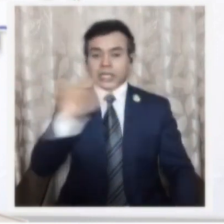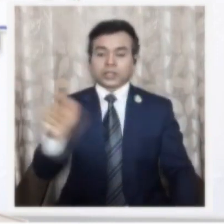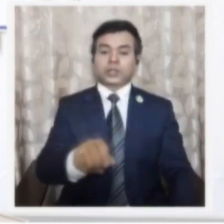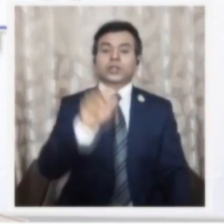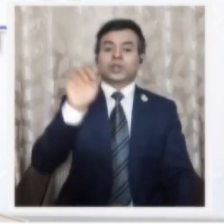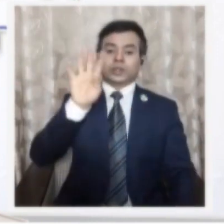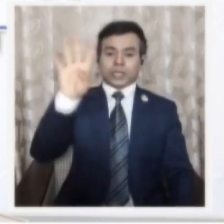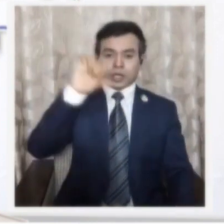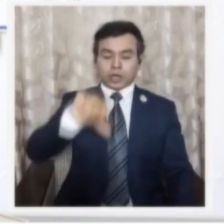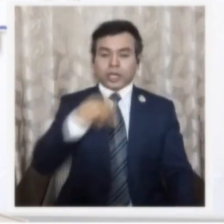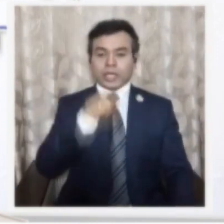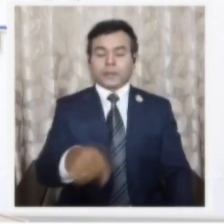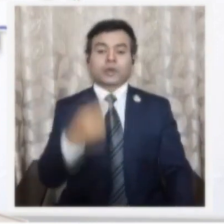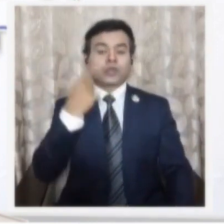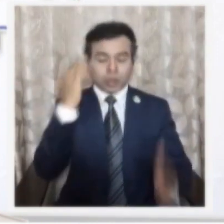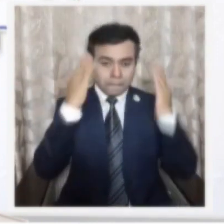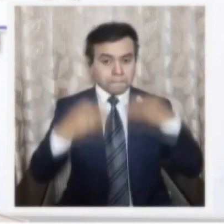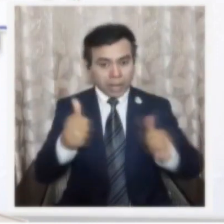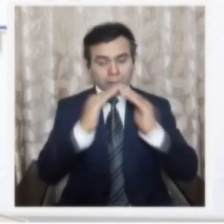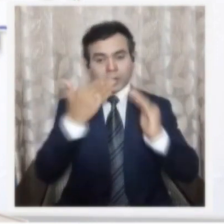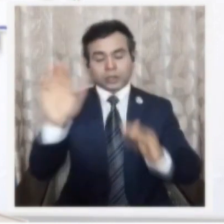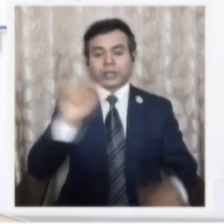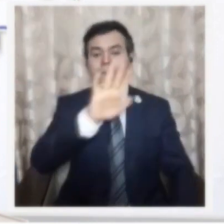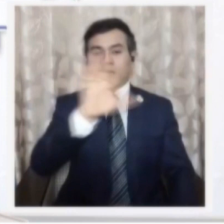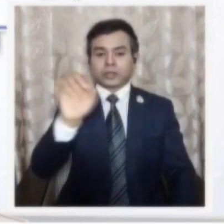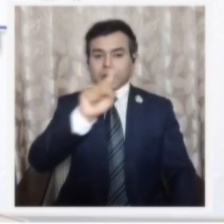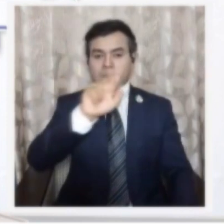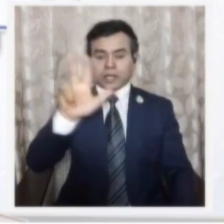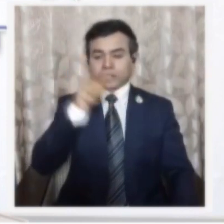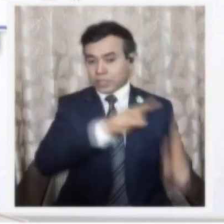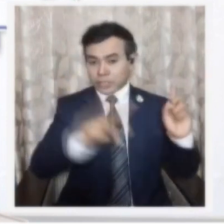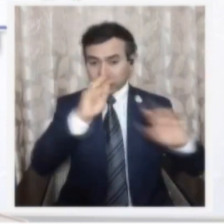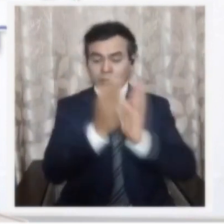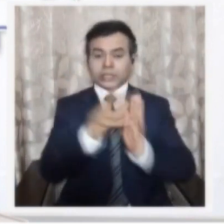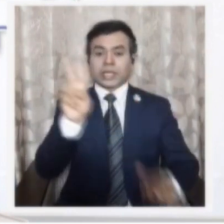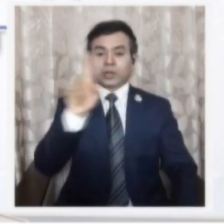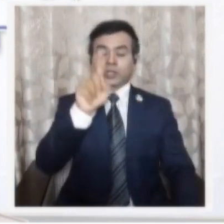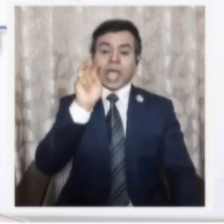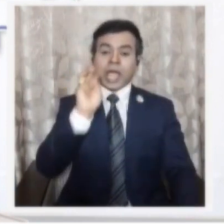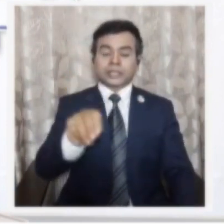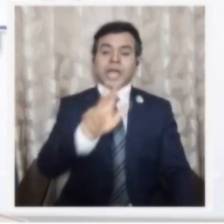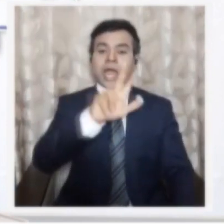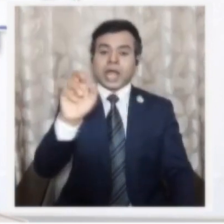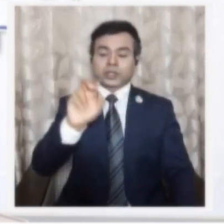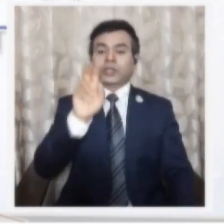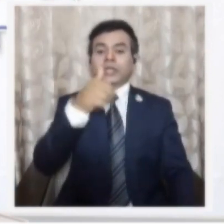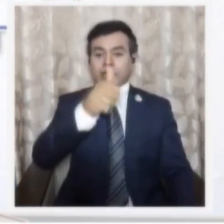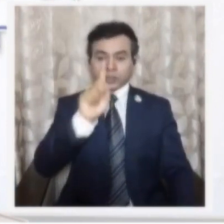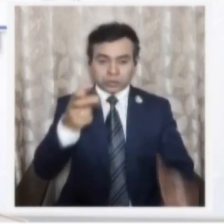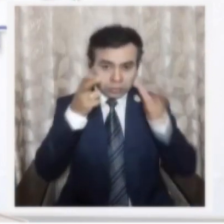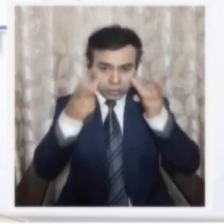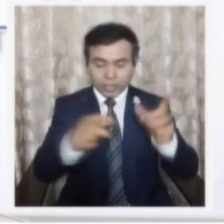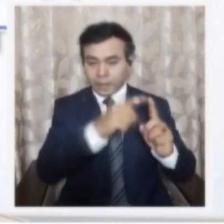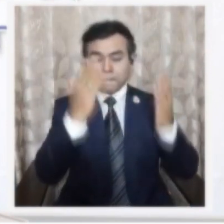24 ঘন্টায় আইসোলেশনে যুক্ত হয়েছেন 749 জন এবং 24 ঘন্টায় আইসোলেশন থেকে ছাড় পেয়েছেন 518 জন। এ